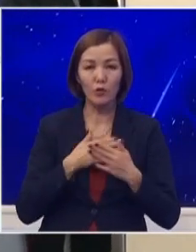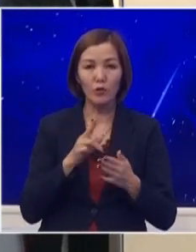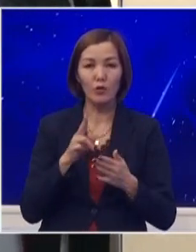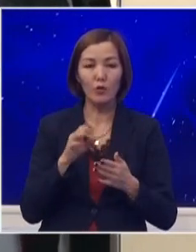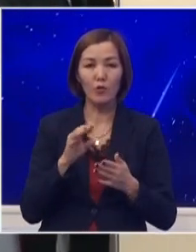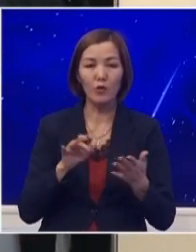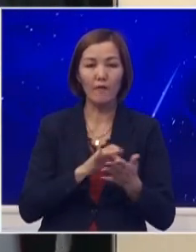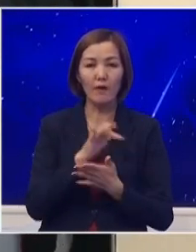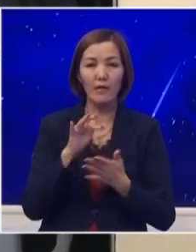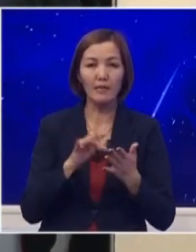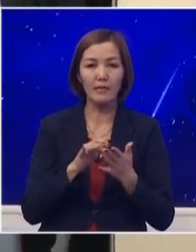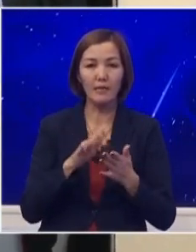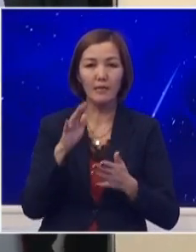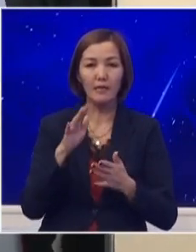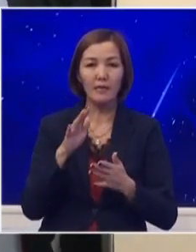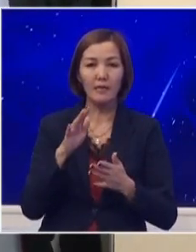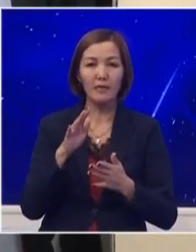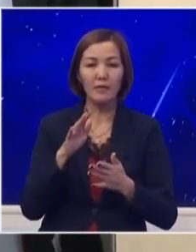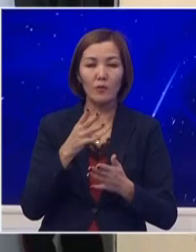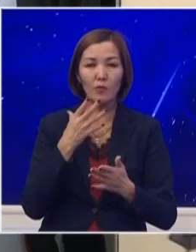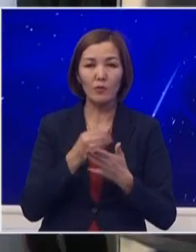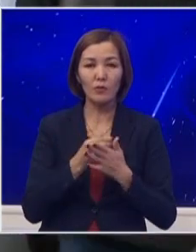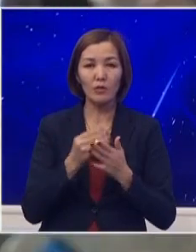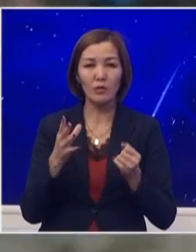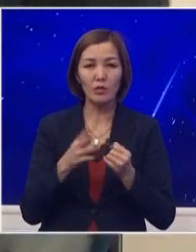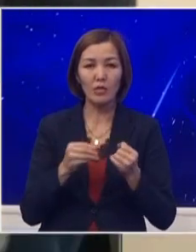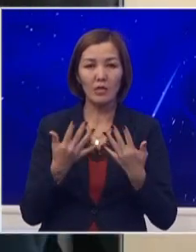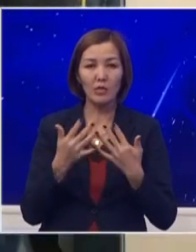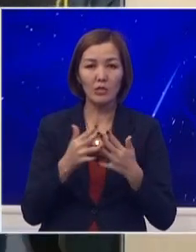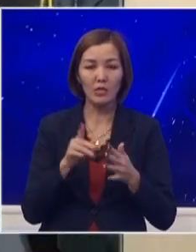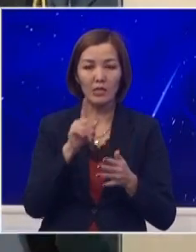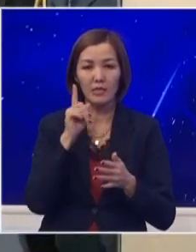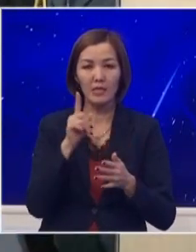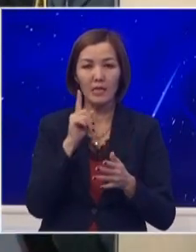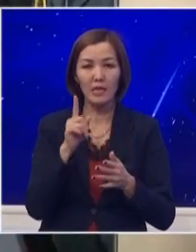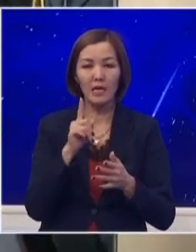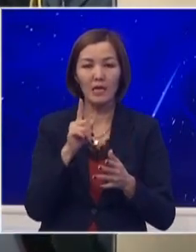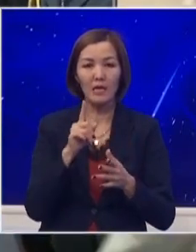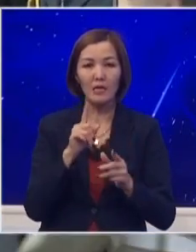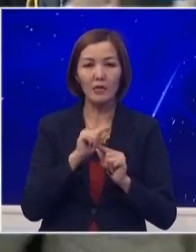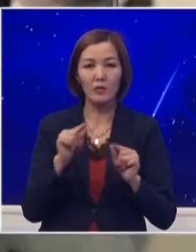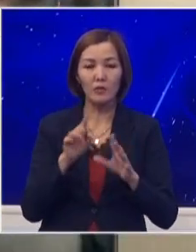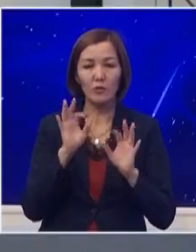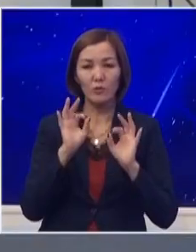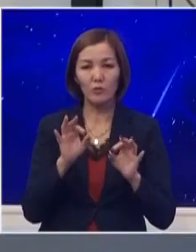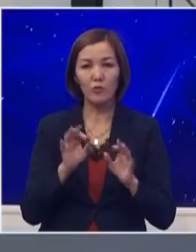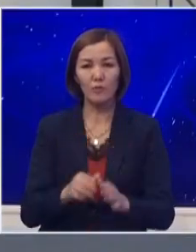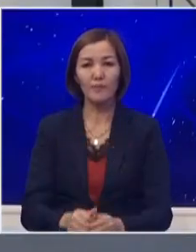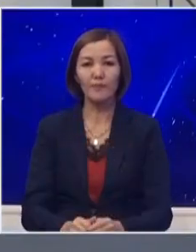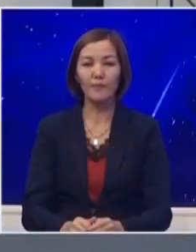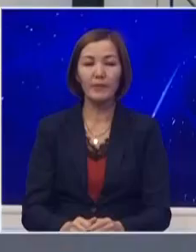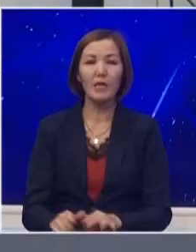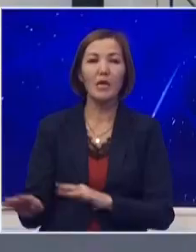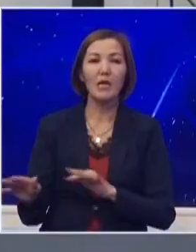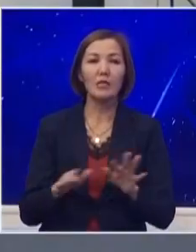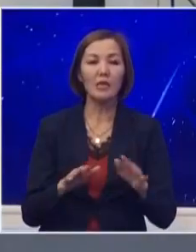қаладан ғибрат алып, еліне барып, жастарға сөйлеуіне ұйытқы болып атса, қандай жақсы. Шара барысында